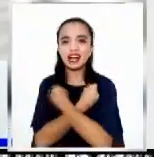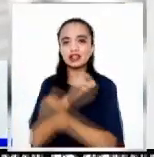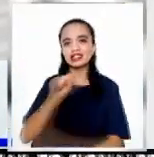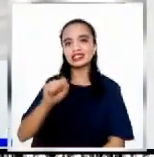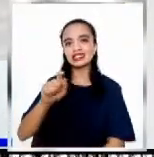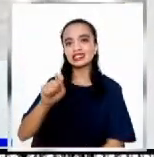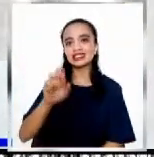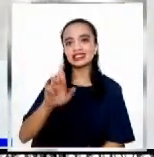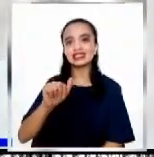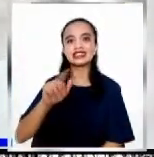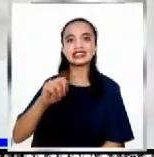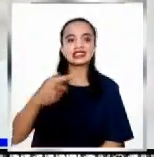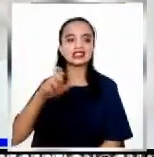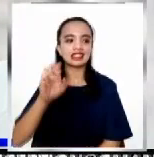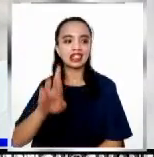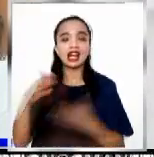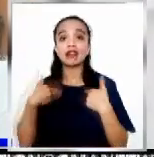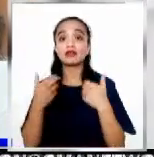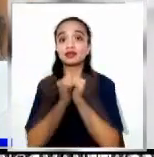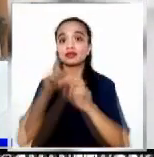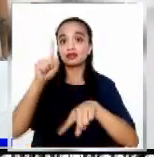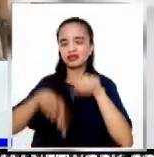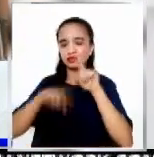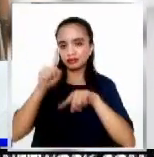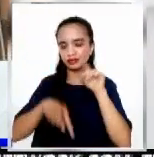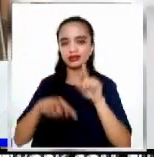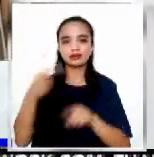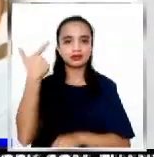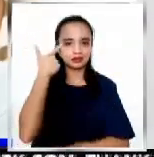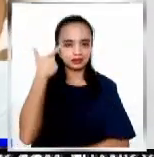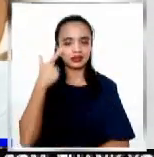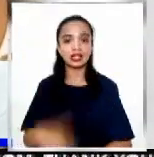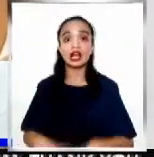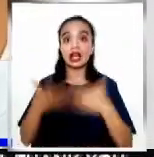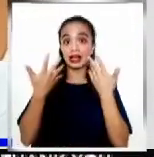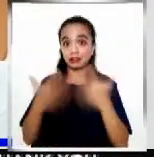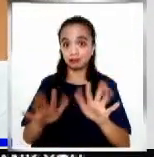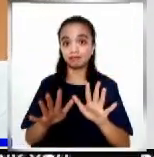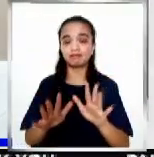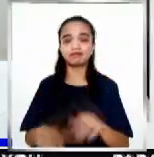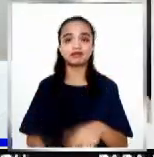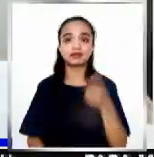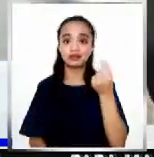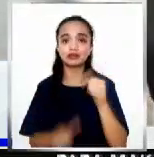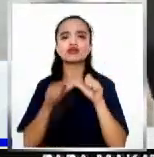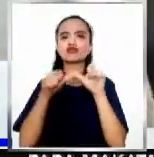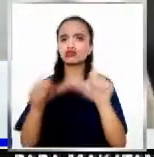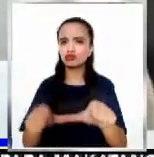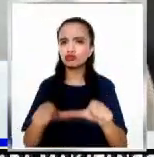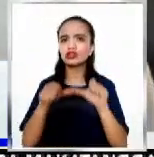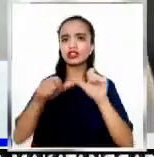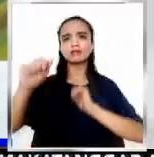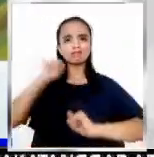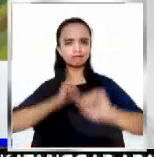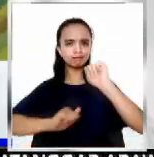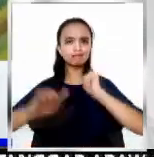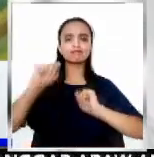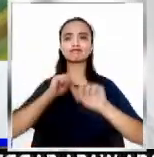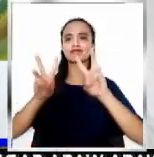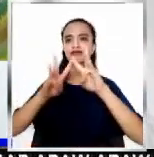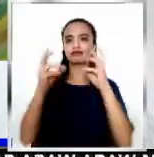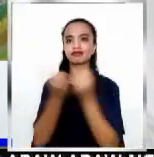nila ang kaibigan nilang si Gil Cuerva. After ng look test, tuloy-tuloy pa rin ang acting workshops ni Gabbi at Khalil.